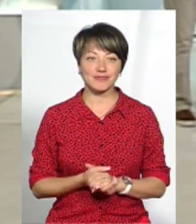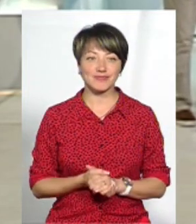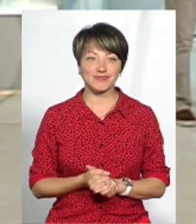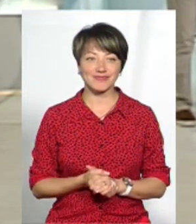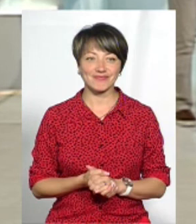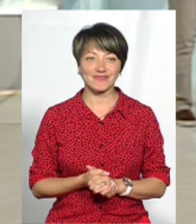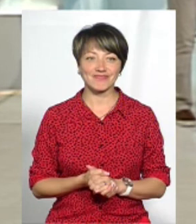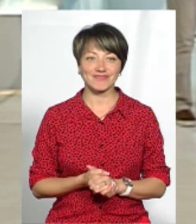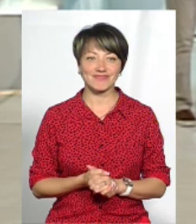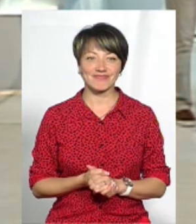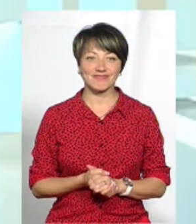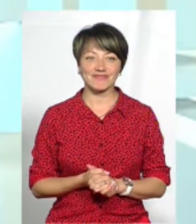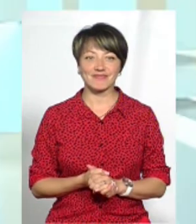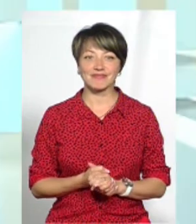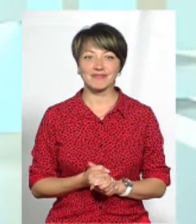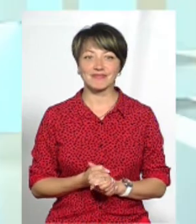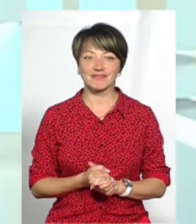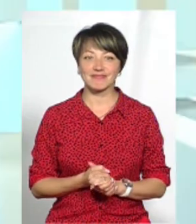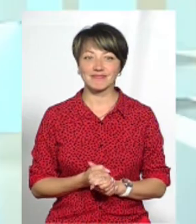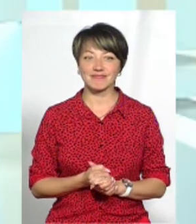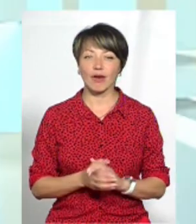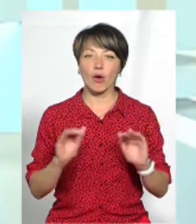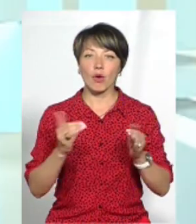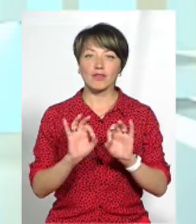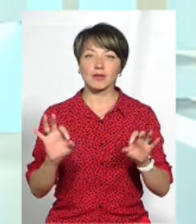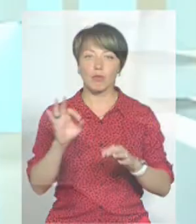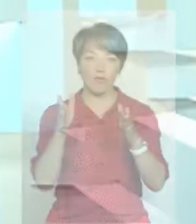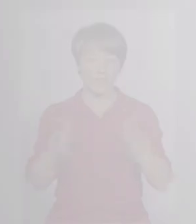дня, шановні телеглядачі. І коротка візитка про вас.